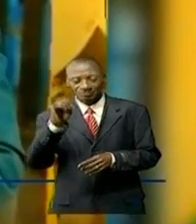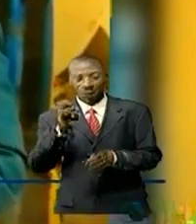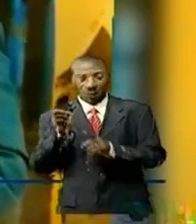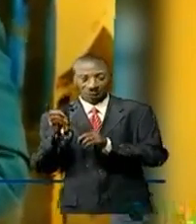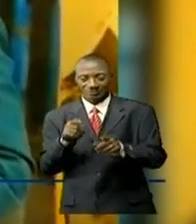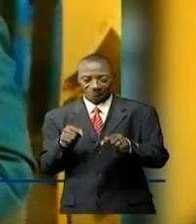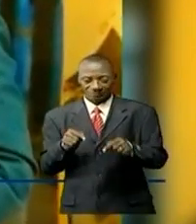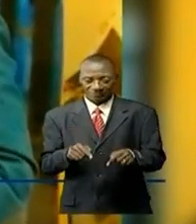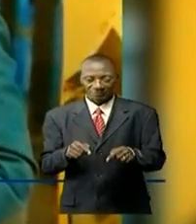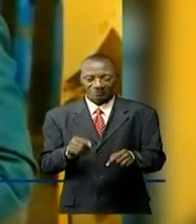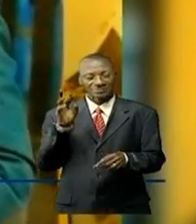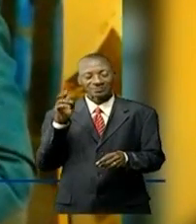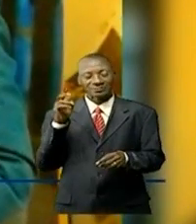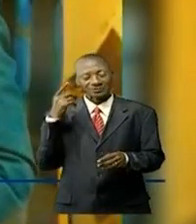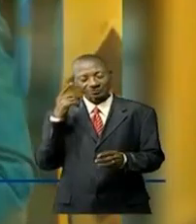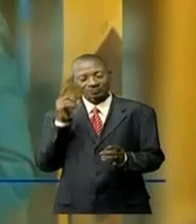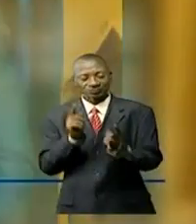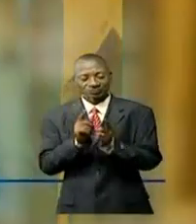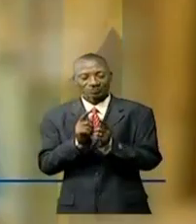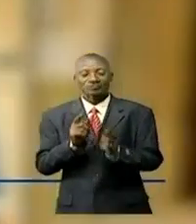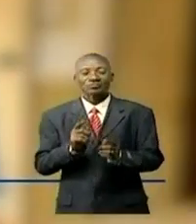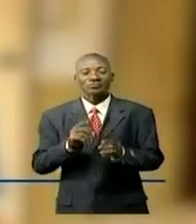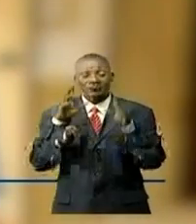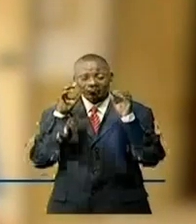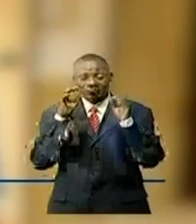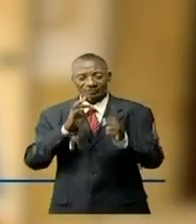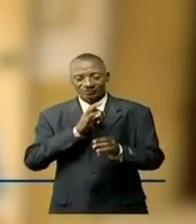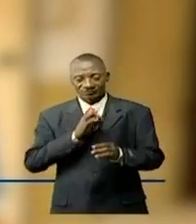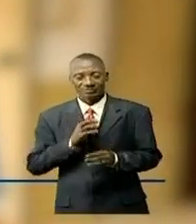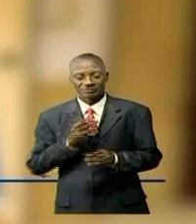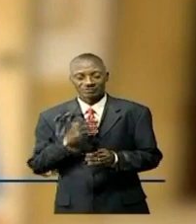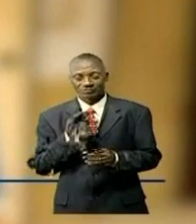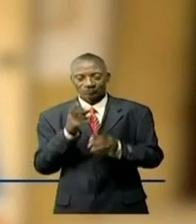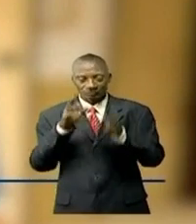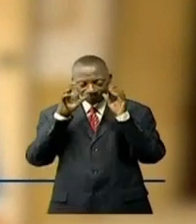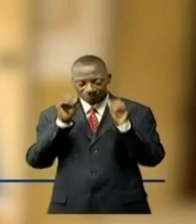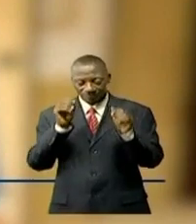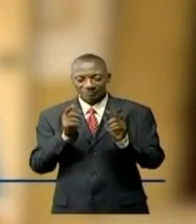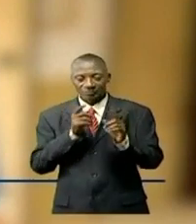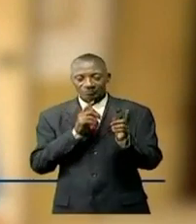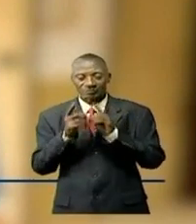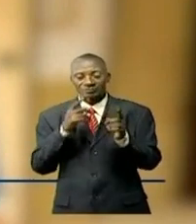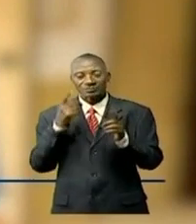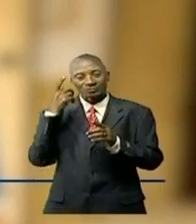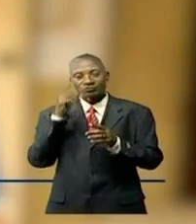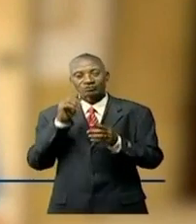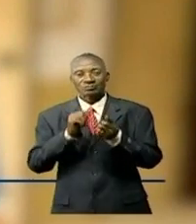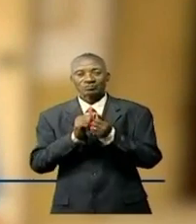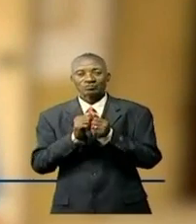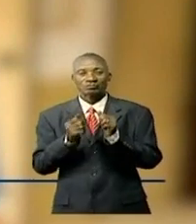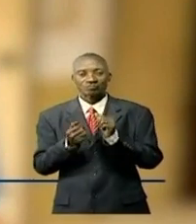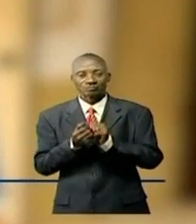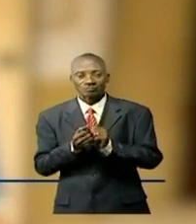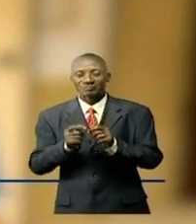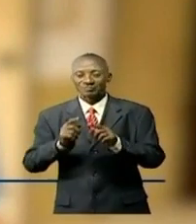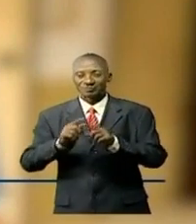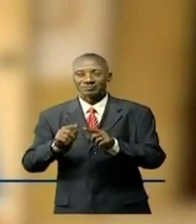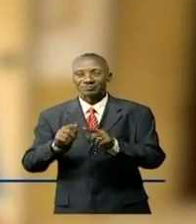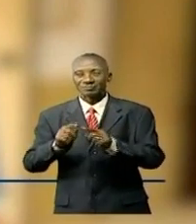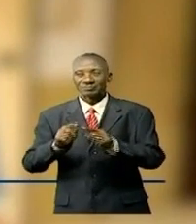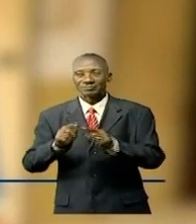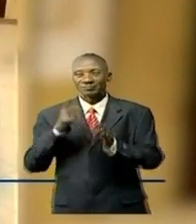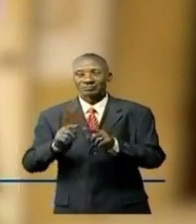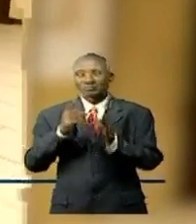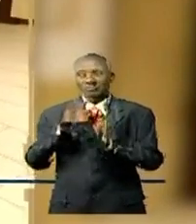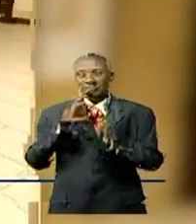et ses éditoriales. Une plume est tombée, une grosse perte pour les journalistes de la RTNC et le monde médiatique. La presse